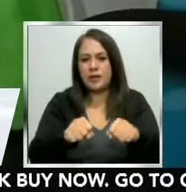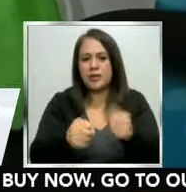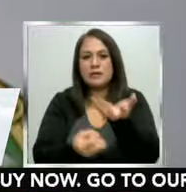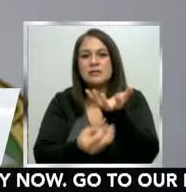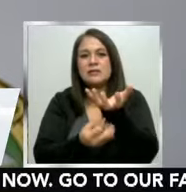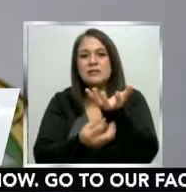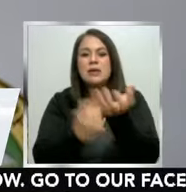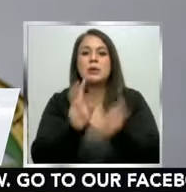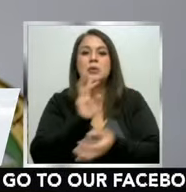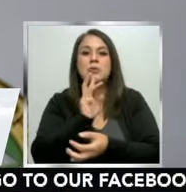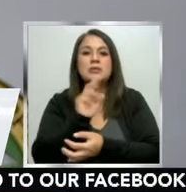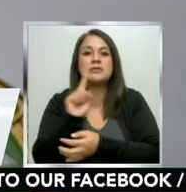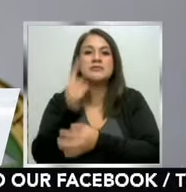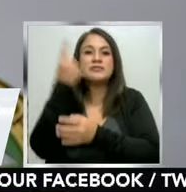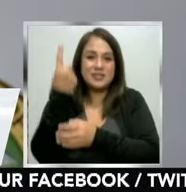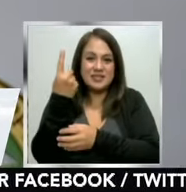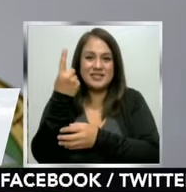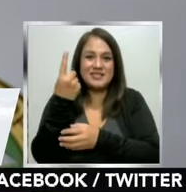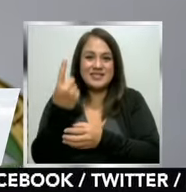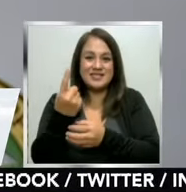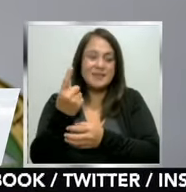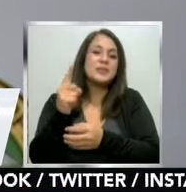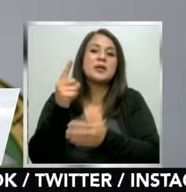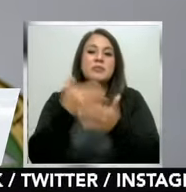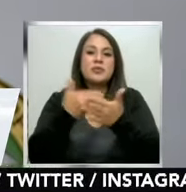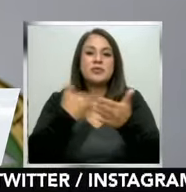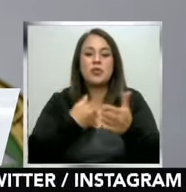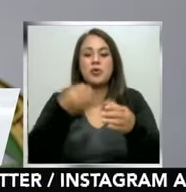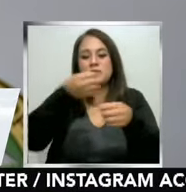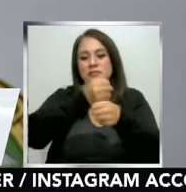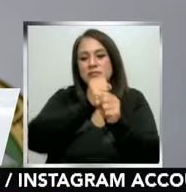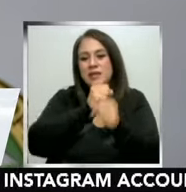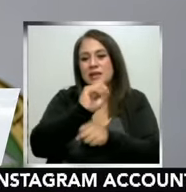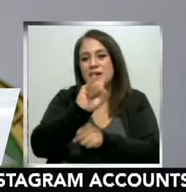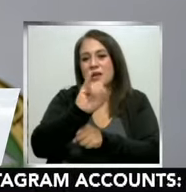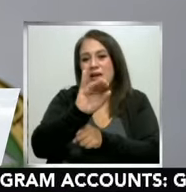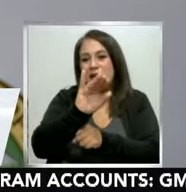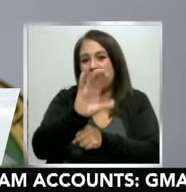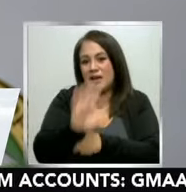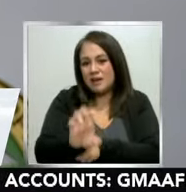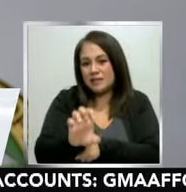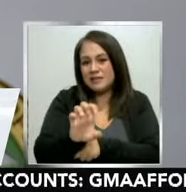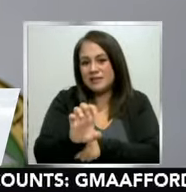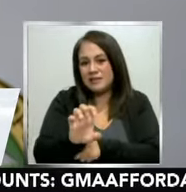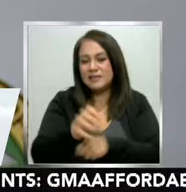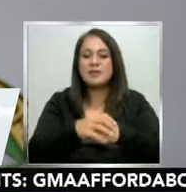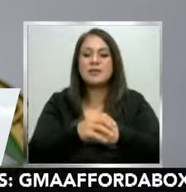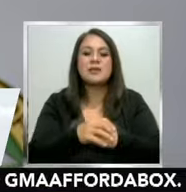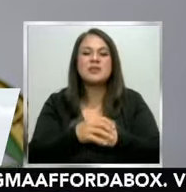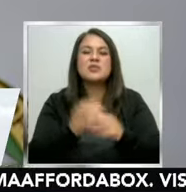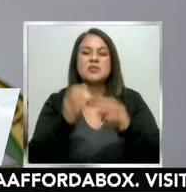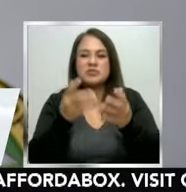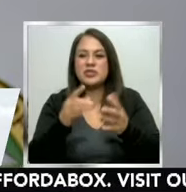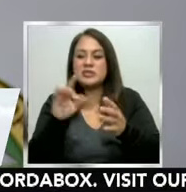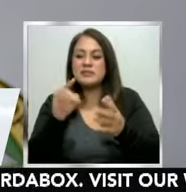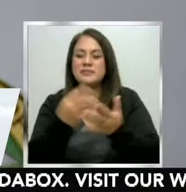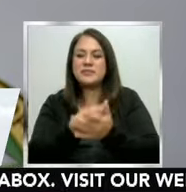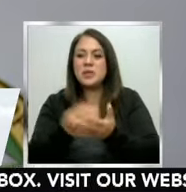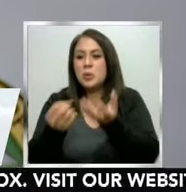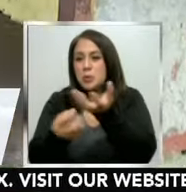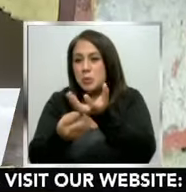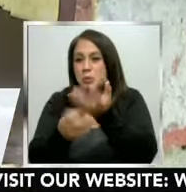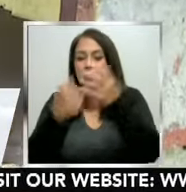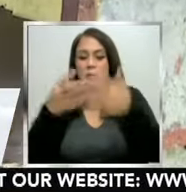tubig bago po nating gamitin o palamigin, pagkatapos pakuluan saka ilagay sa freezer para maging